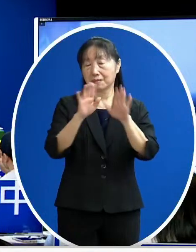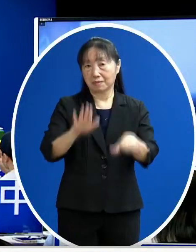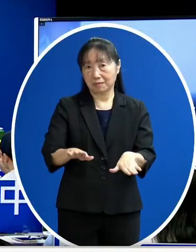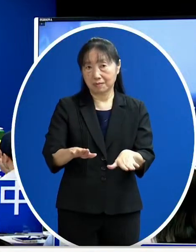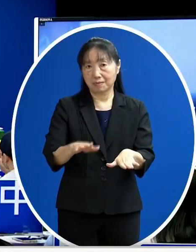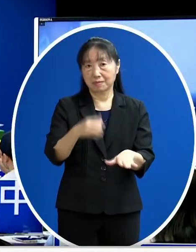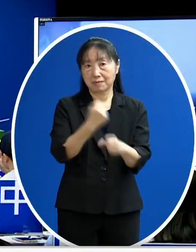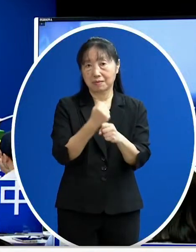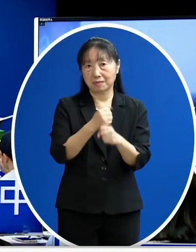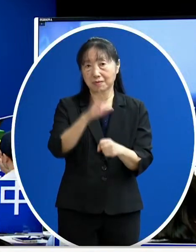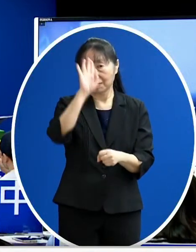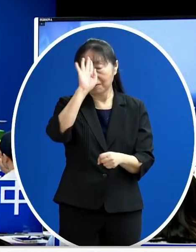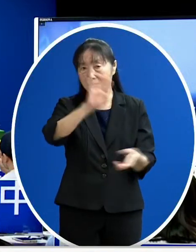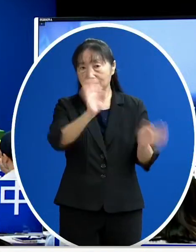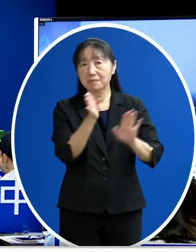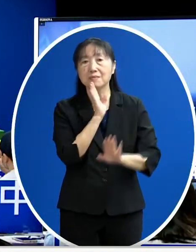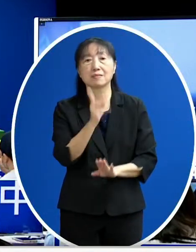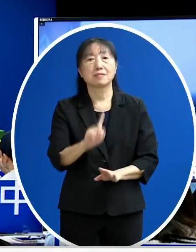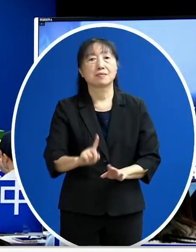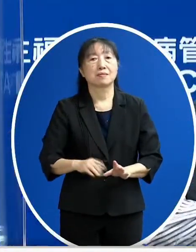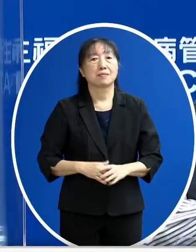及我们相关的一些作为。